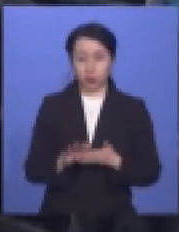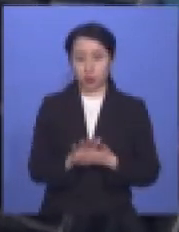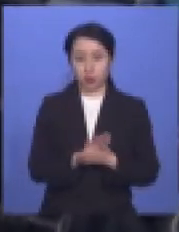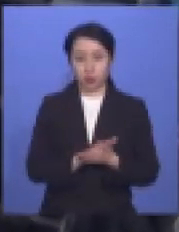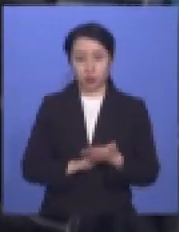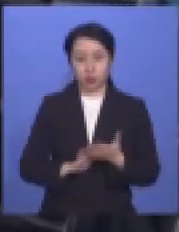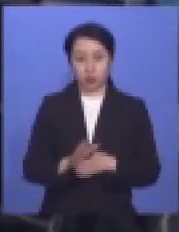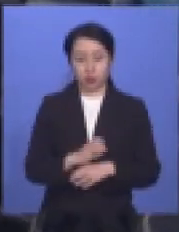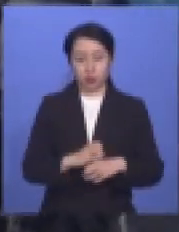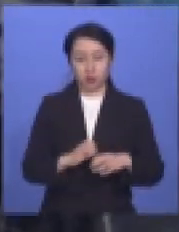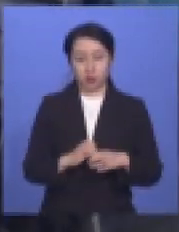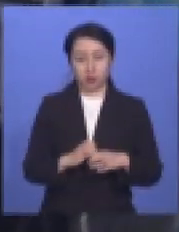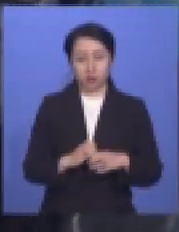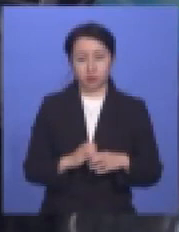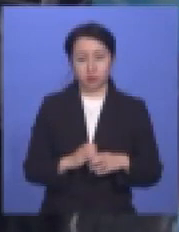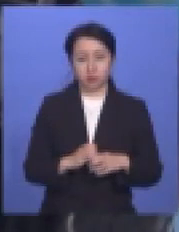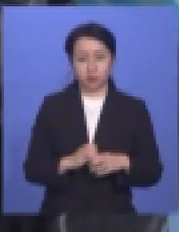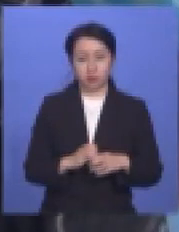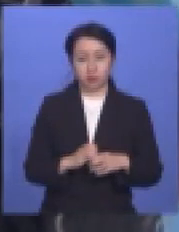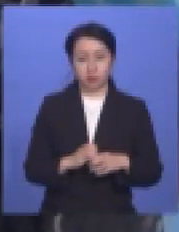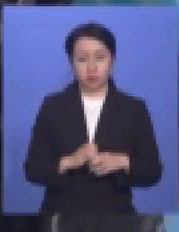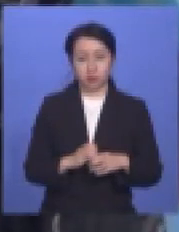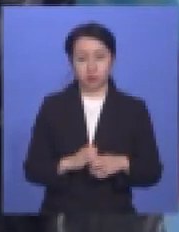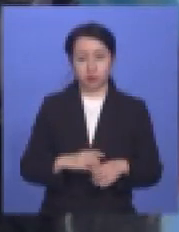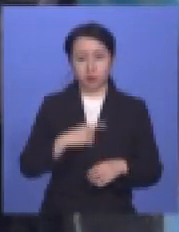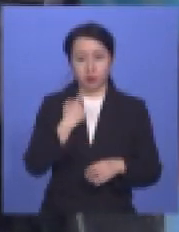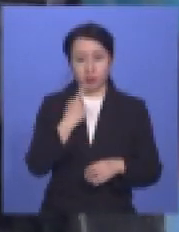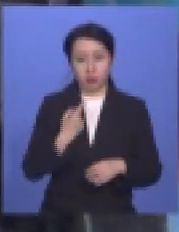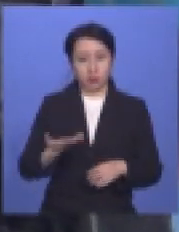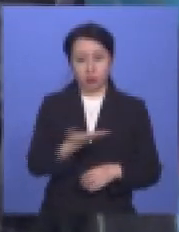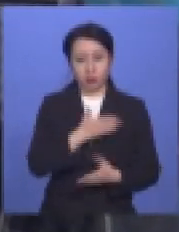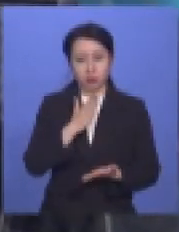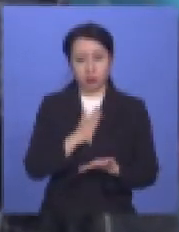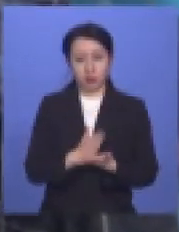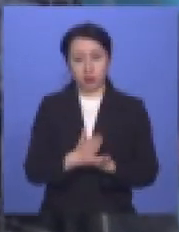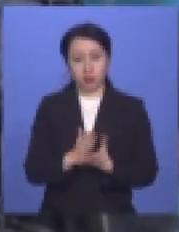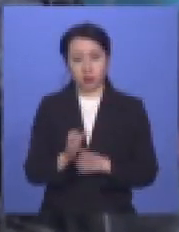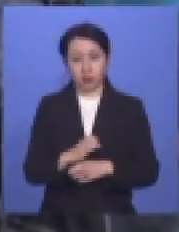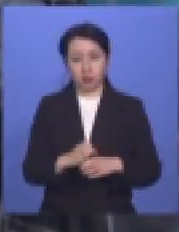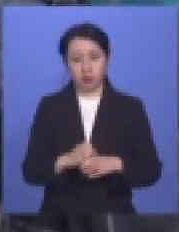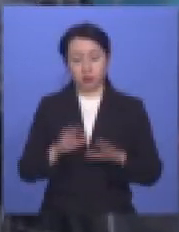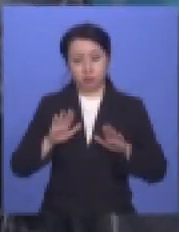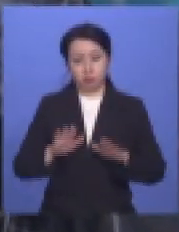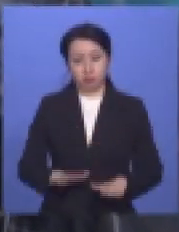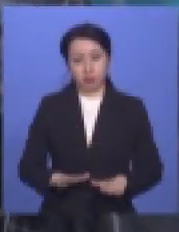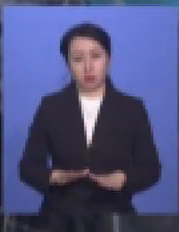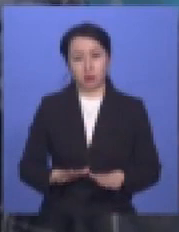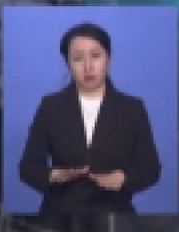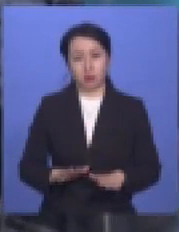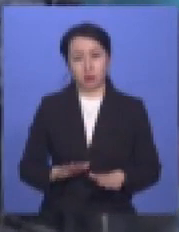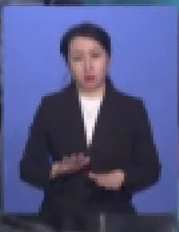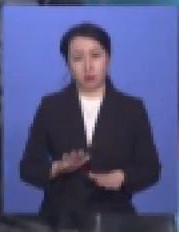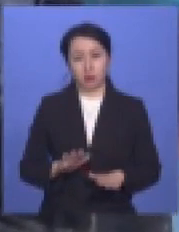факту, клопов они посмотрели, ну, так-то, он сказал, говорит, у вас, говорит, есть, говорит, это очаг,